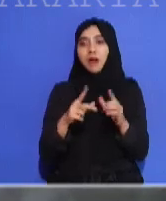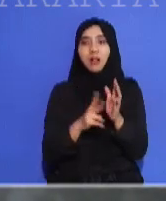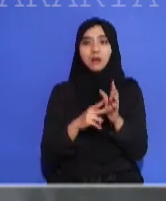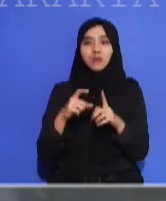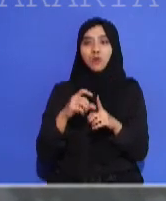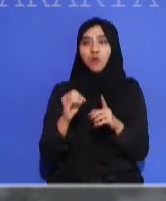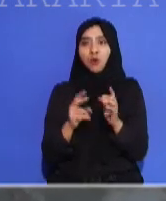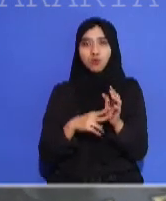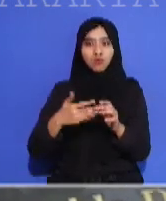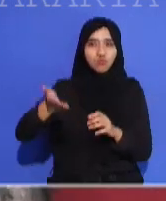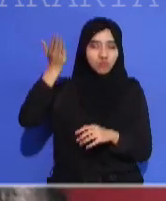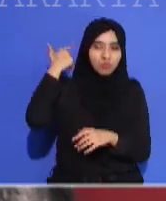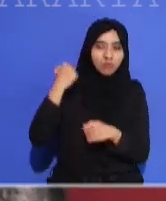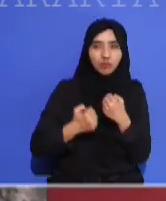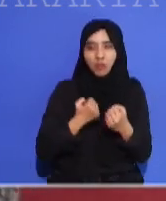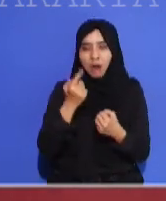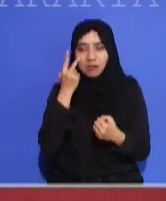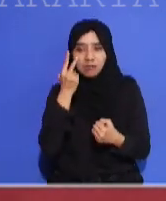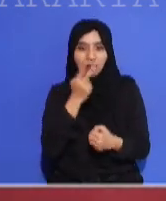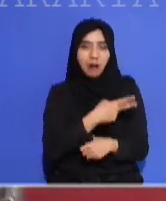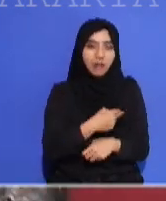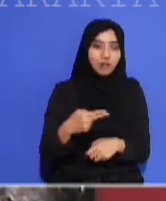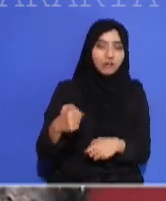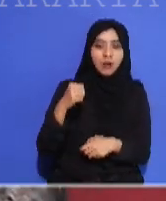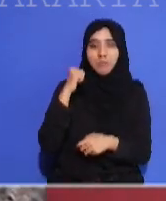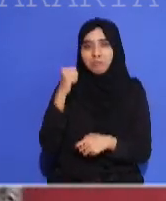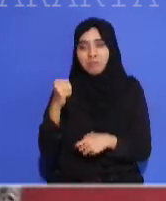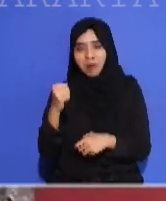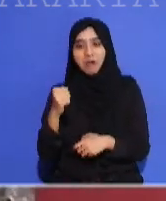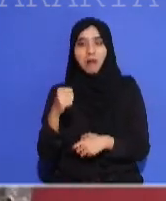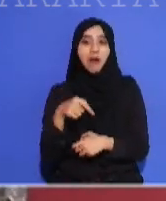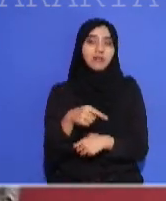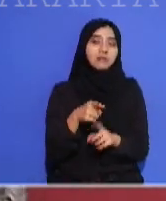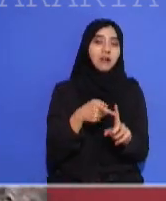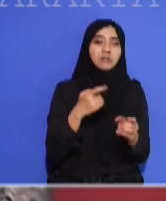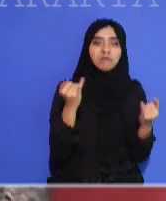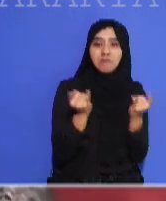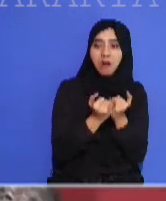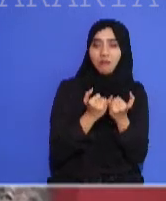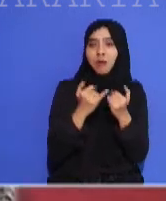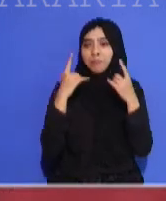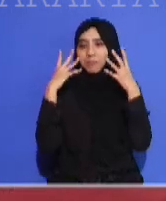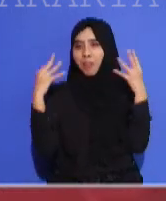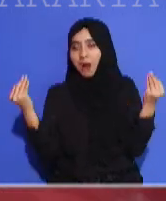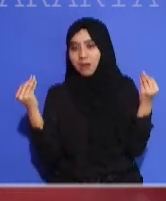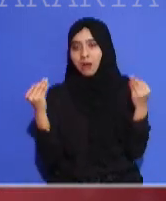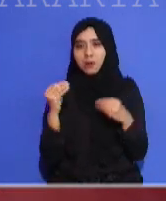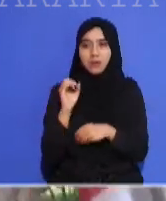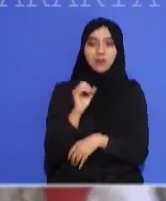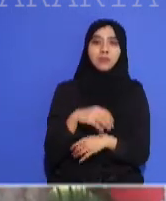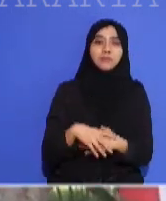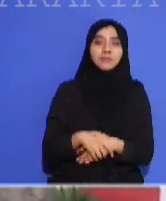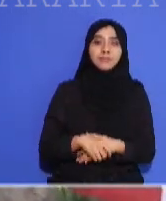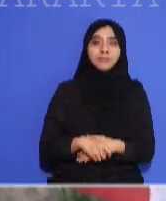jaman perjuangan jagi kamardikan Republik Indonesia saking Walandi. Ing yuswanipun ingkang tesih enem ngorbanaken jiwa lan raganipun supados